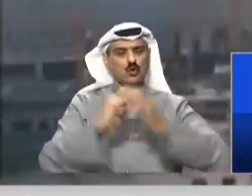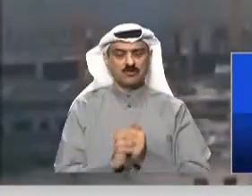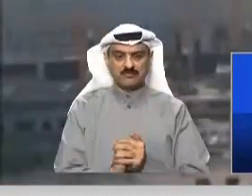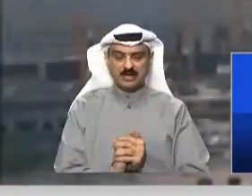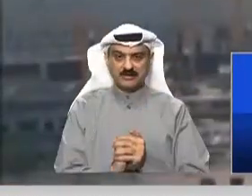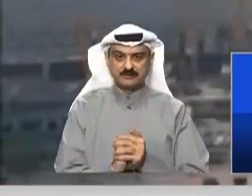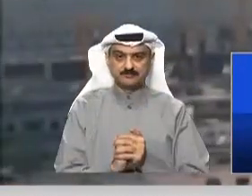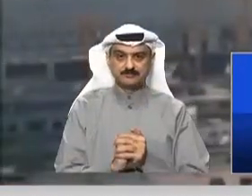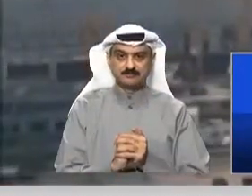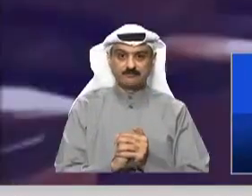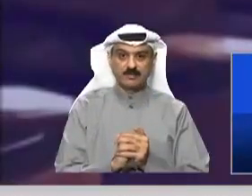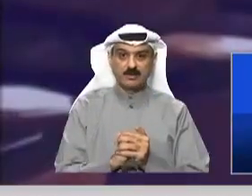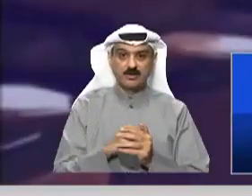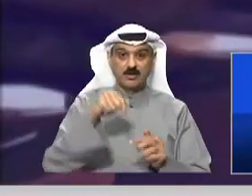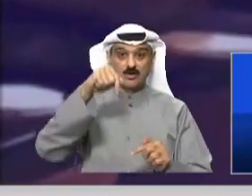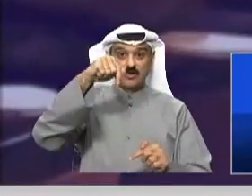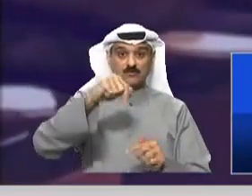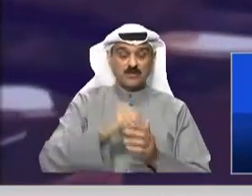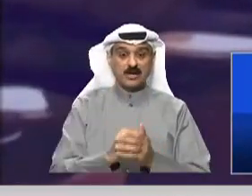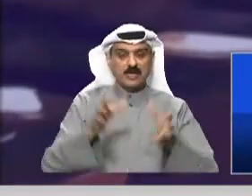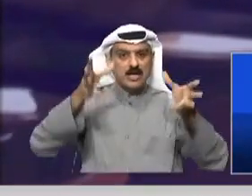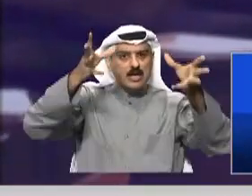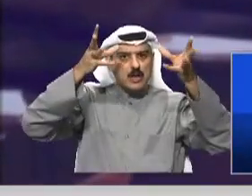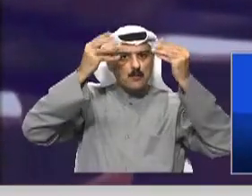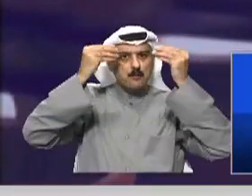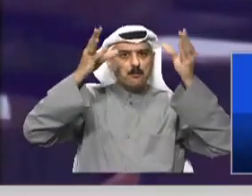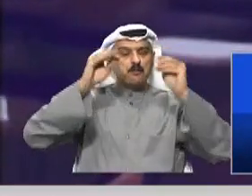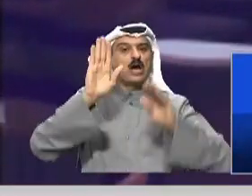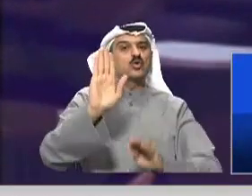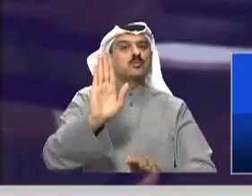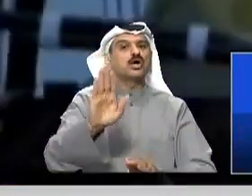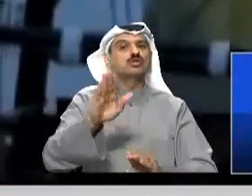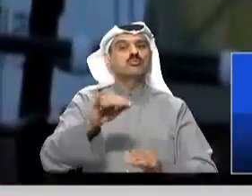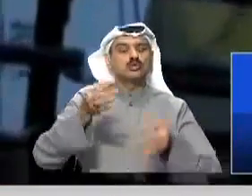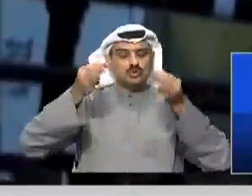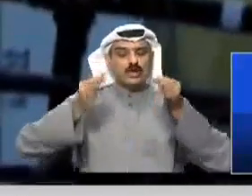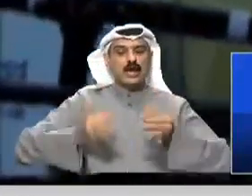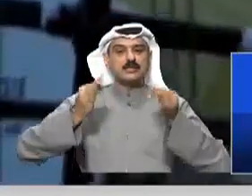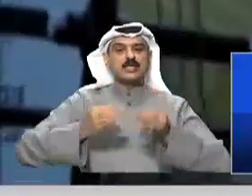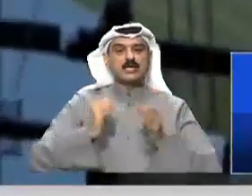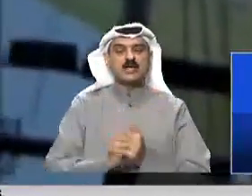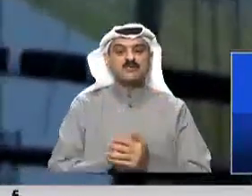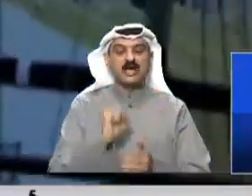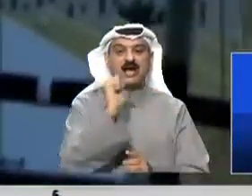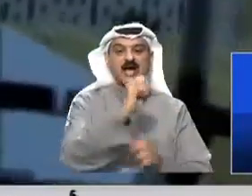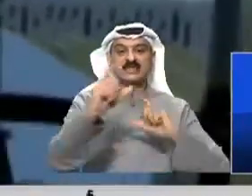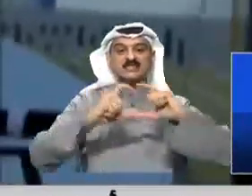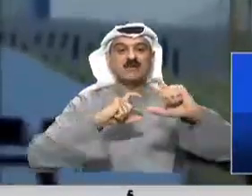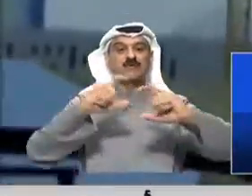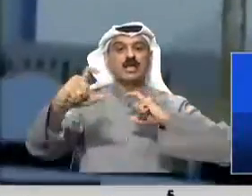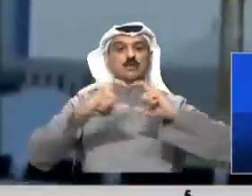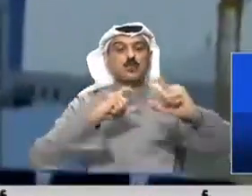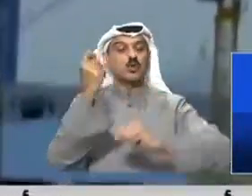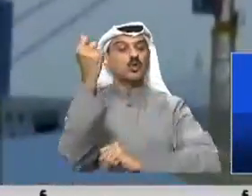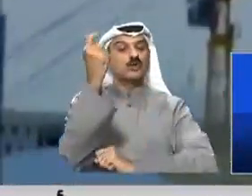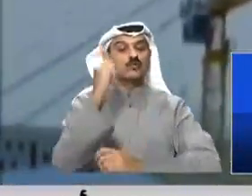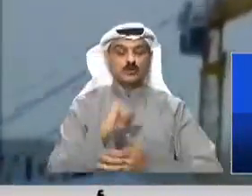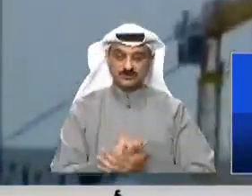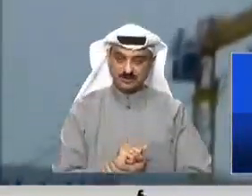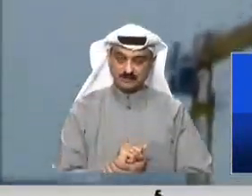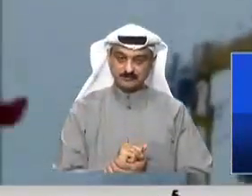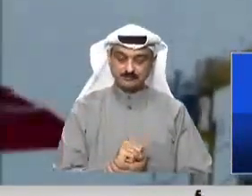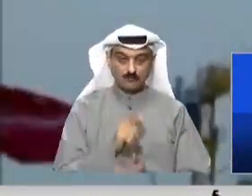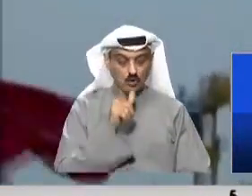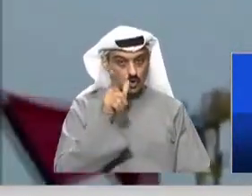العام، وذلك من خلال توفير المعلومات والإحصاءات الموثوقة ذات الصلة بالقطاع المصرفي والمالي المحلي. وأضاف